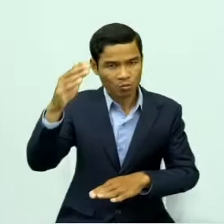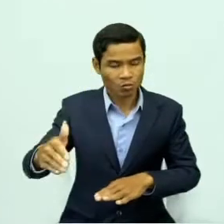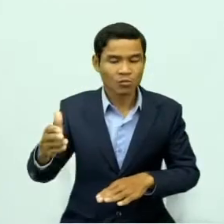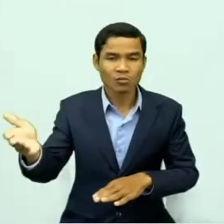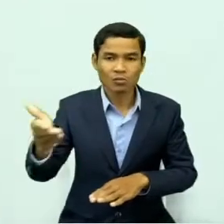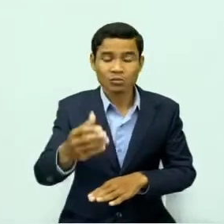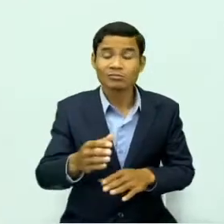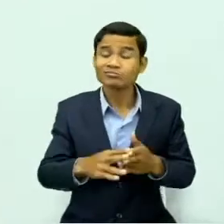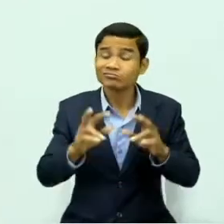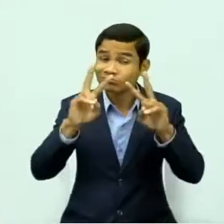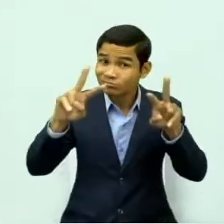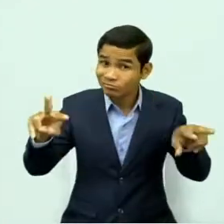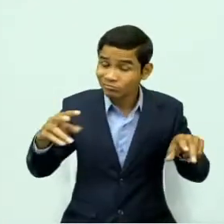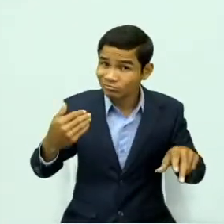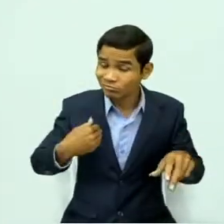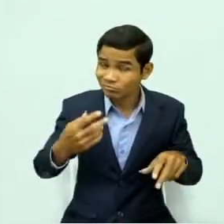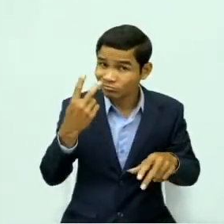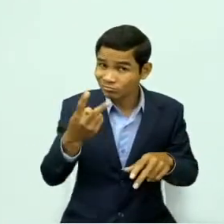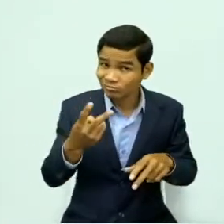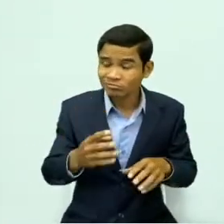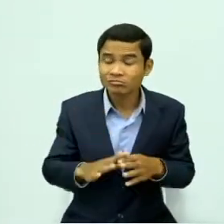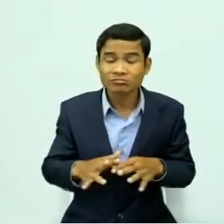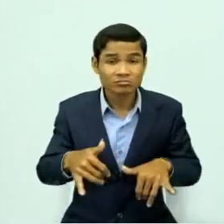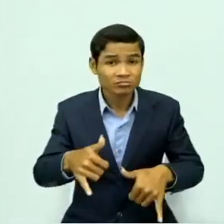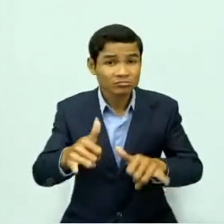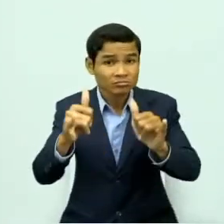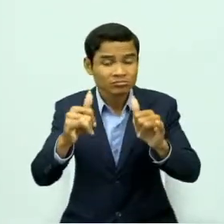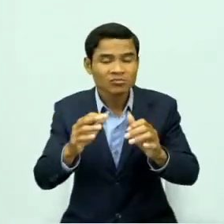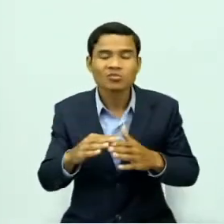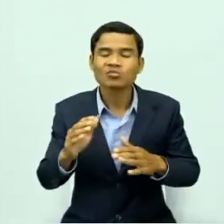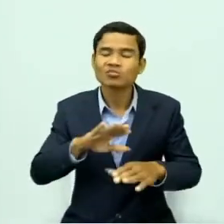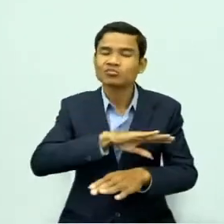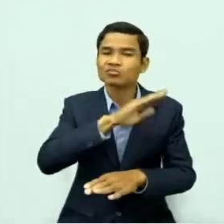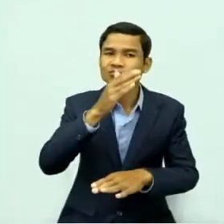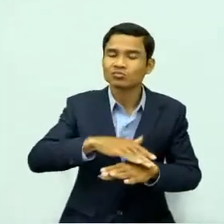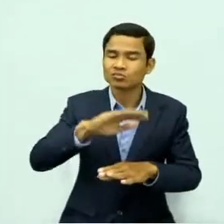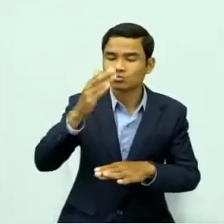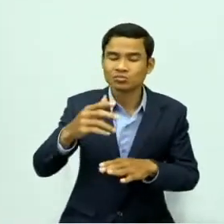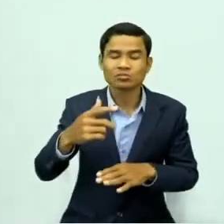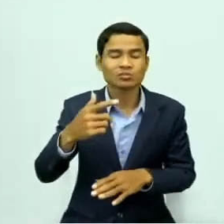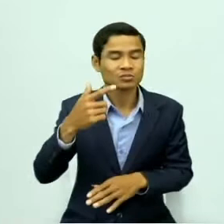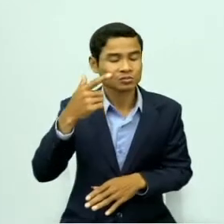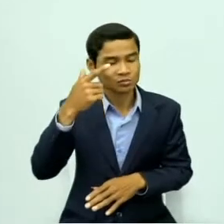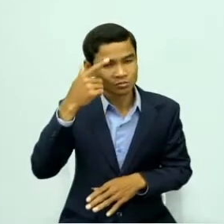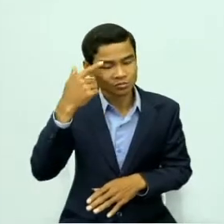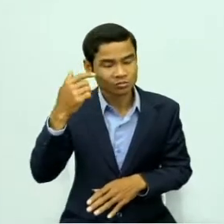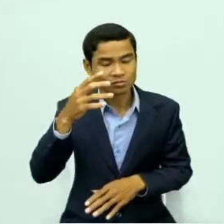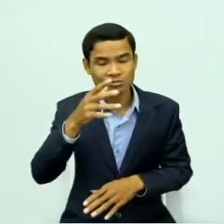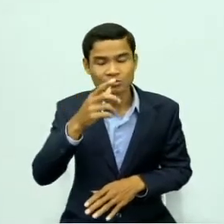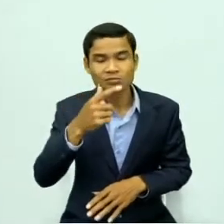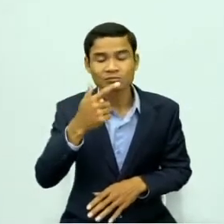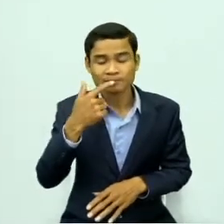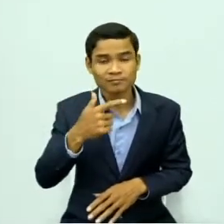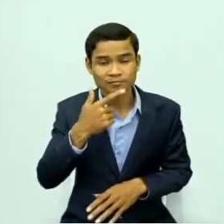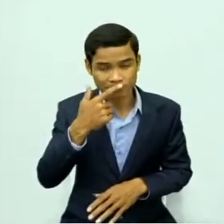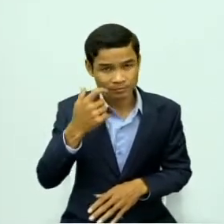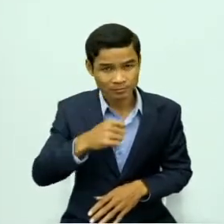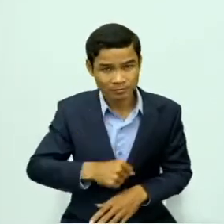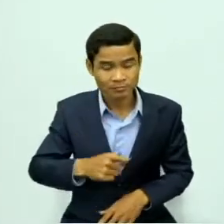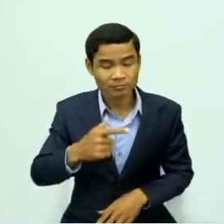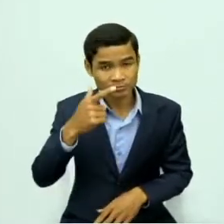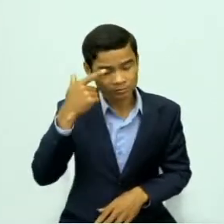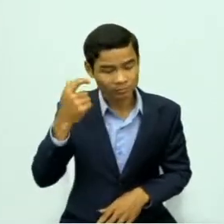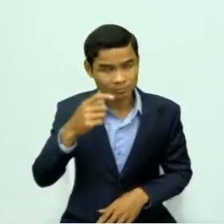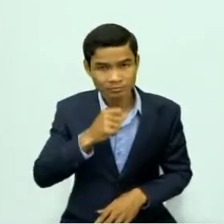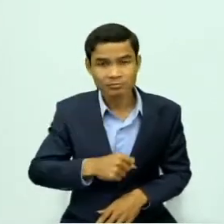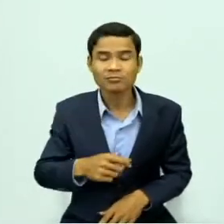tên lên phânôm mấy con. Chà thật lập được phânôm tầm mà gây con nó. Chà biết phânôm. Ta miên